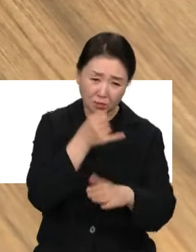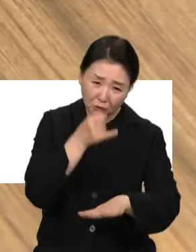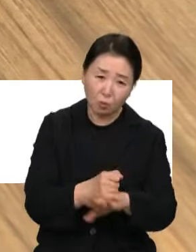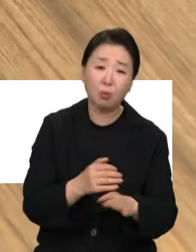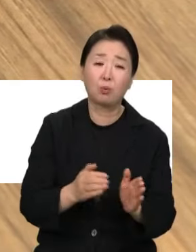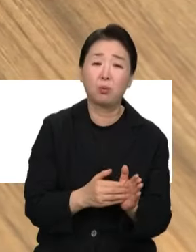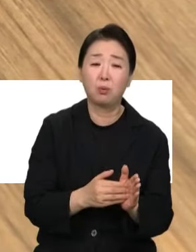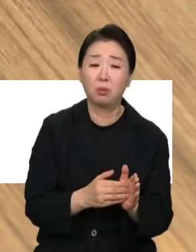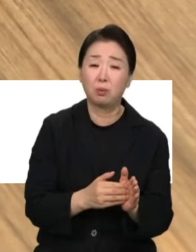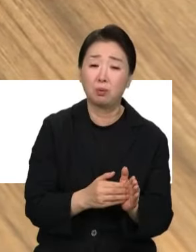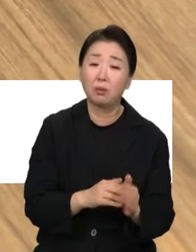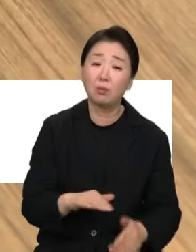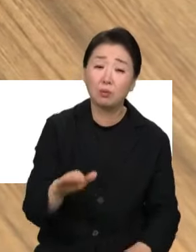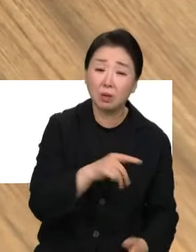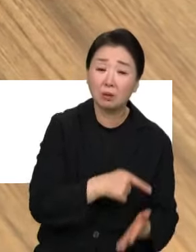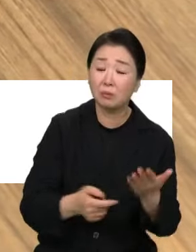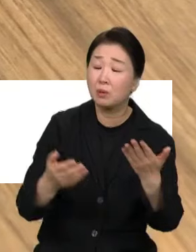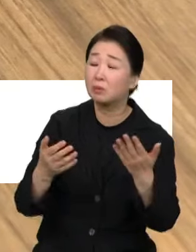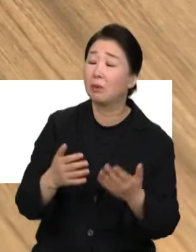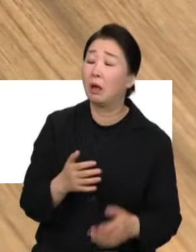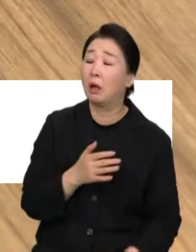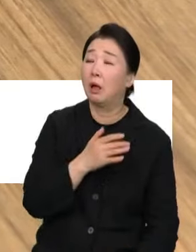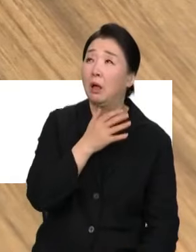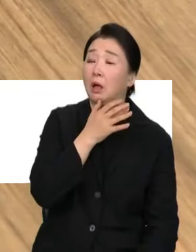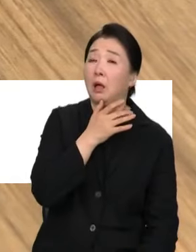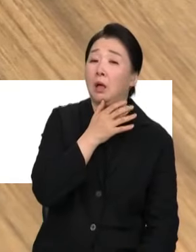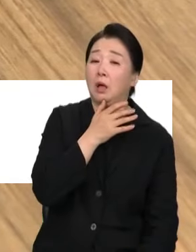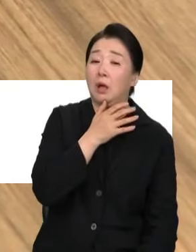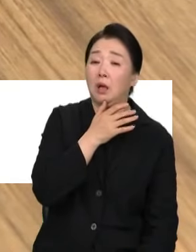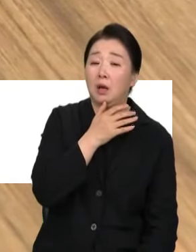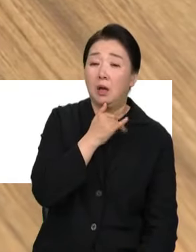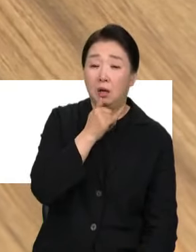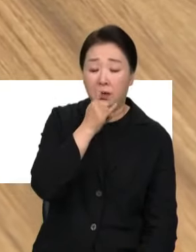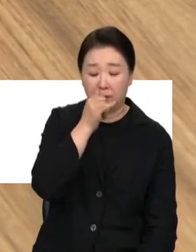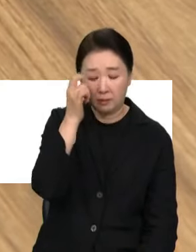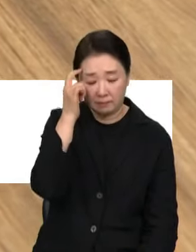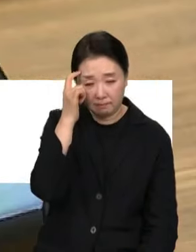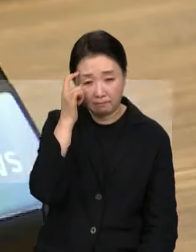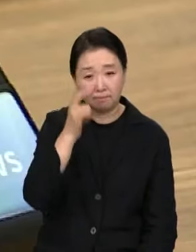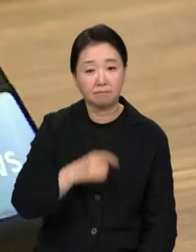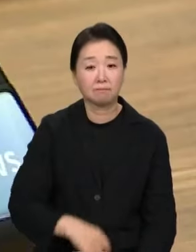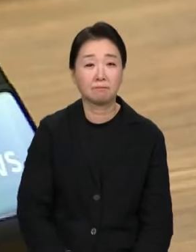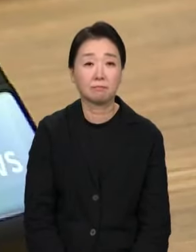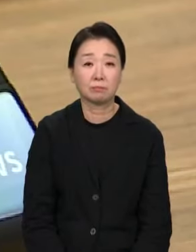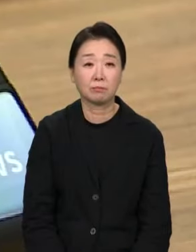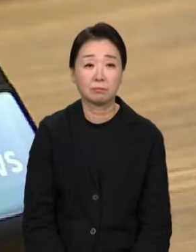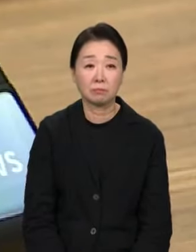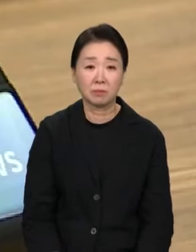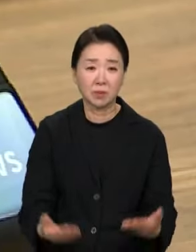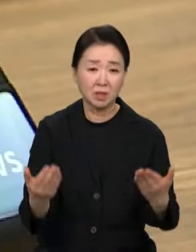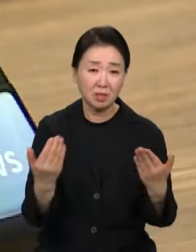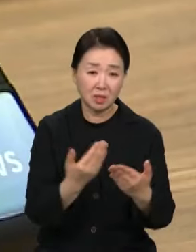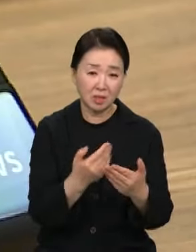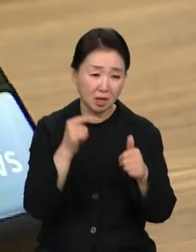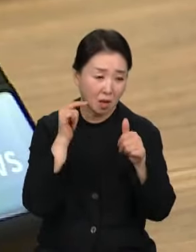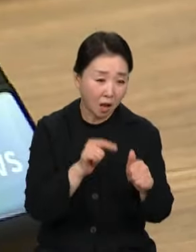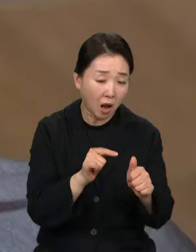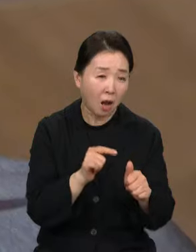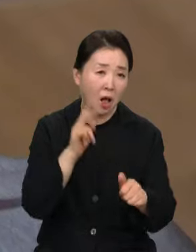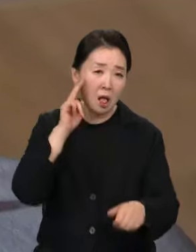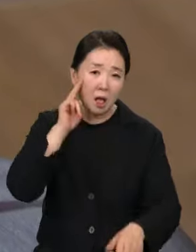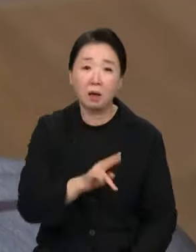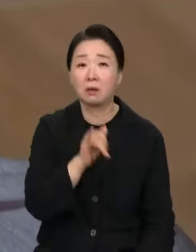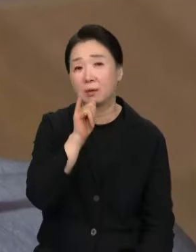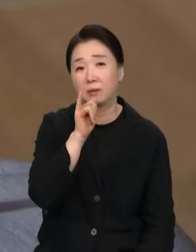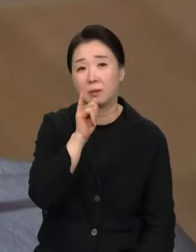이제 우리한테 이 피해를 우리가 이제 받고 있구나 이제. 업무 강도가 오히려 세진 경우도